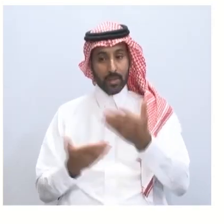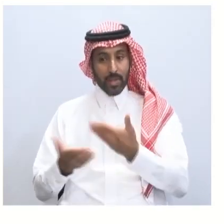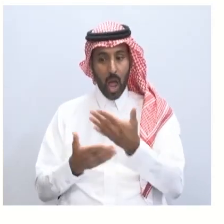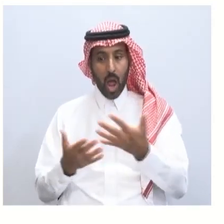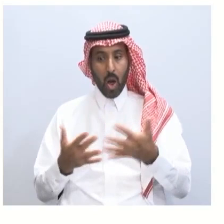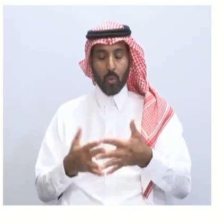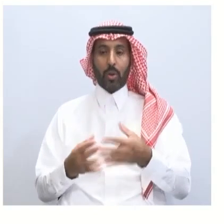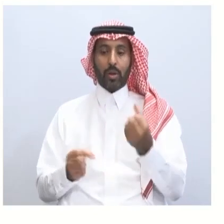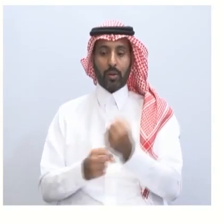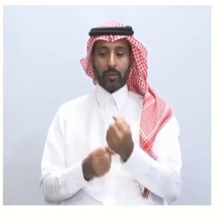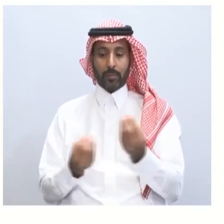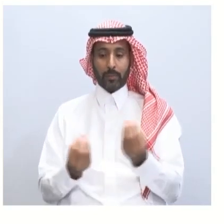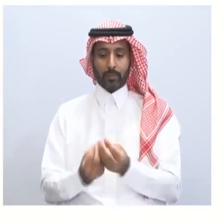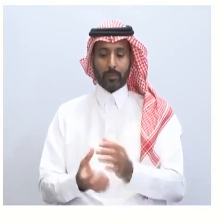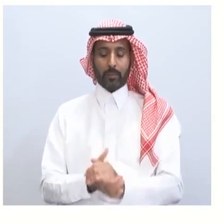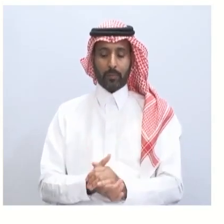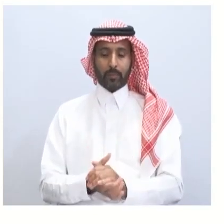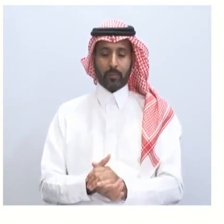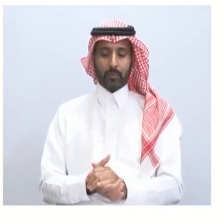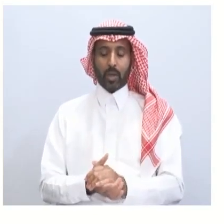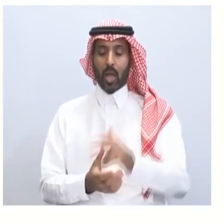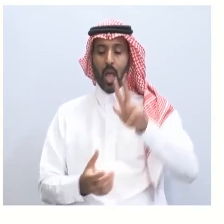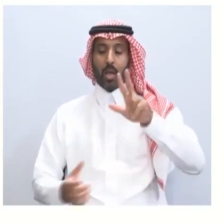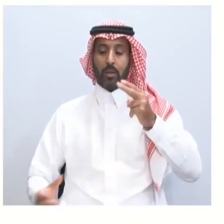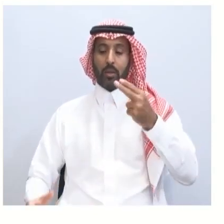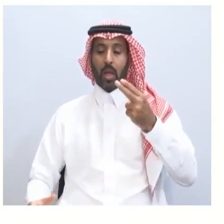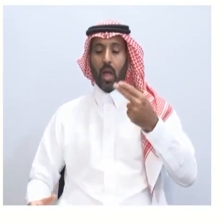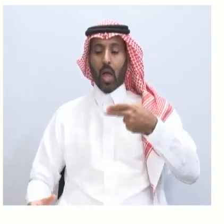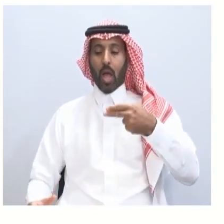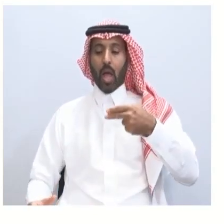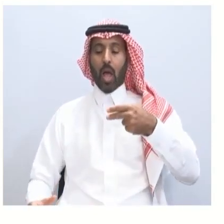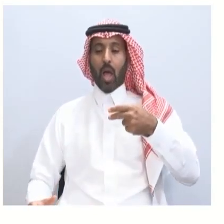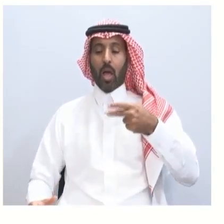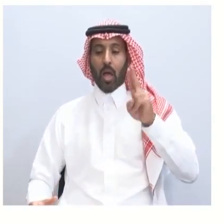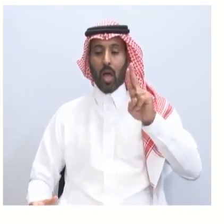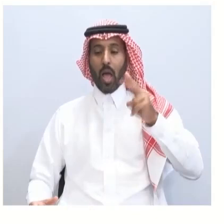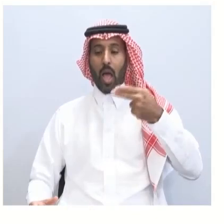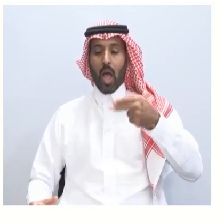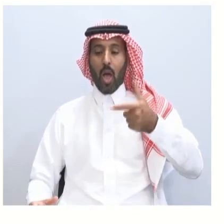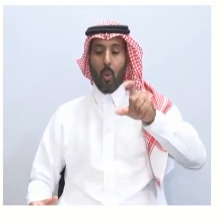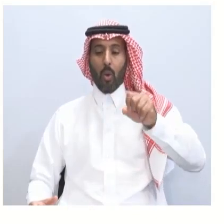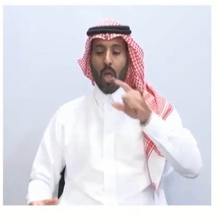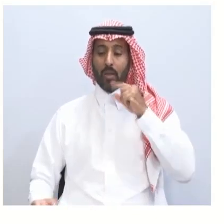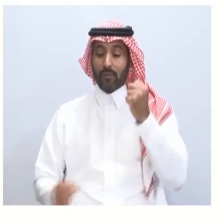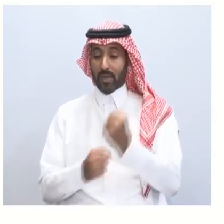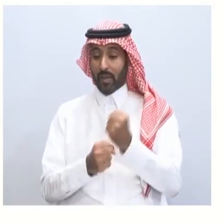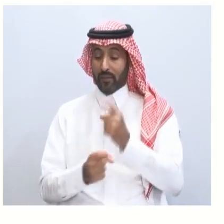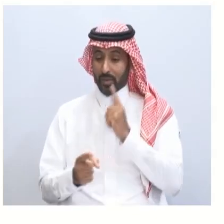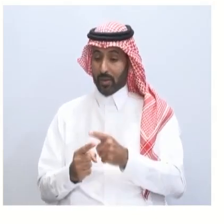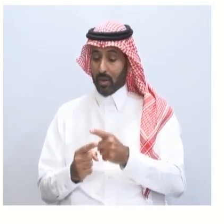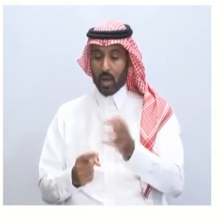هذا الموقف اولا التعاون في تنفيذ تعليمات المعلمه بعدم